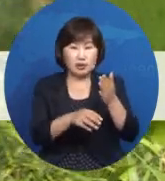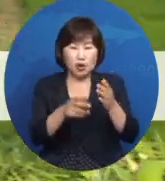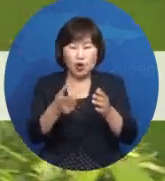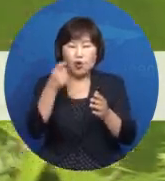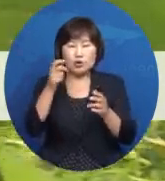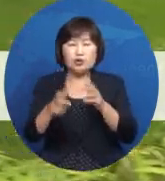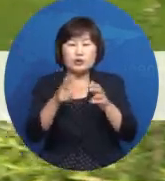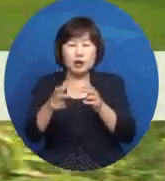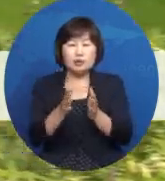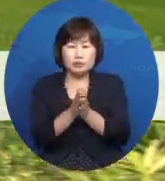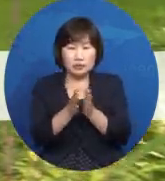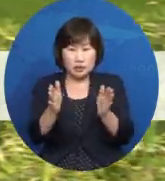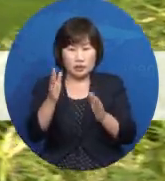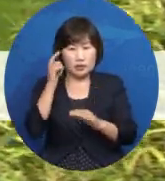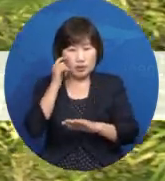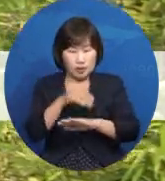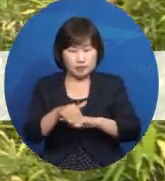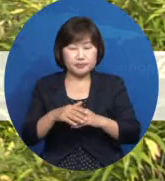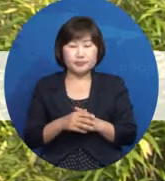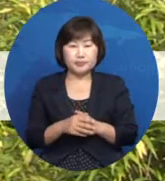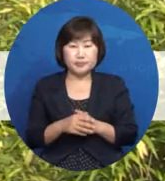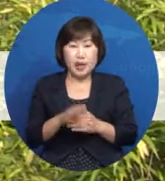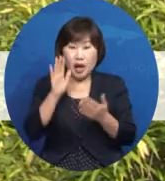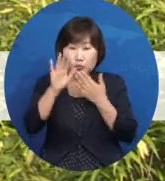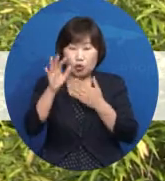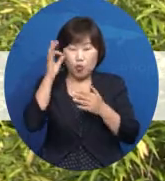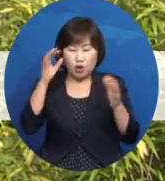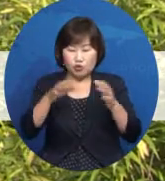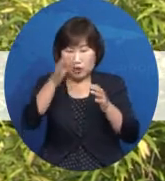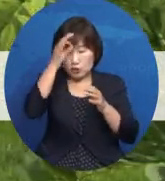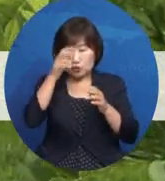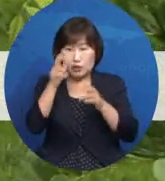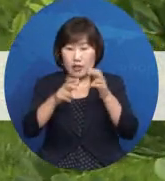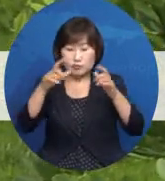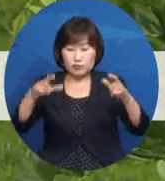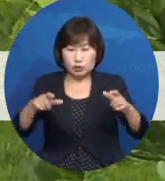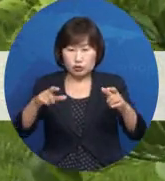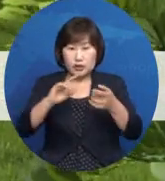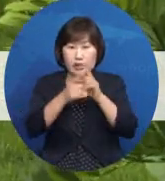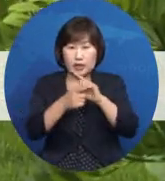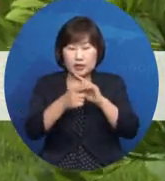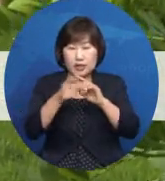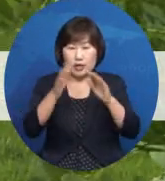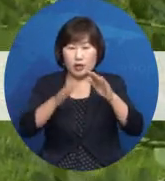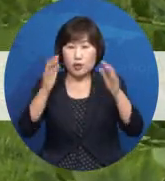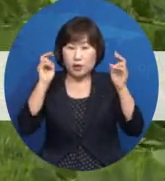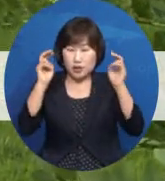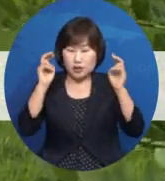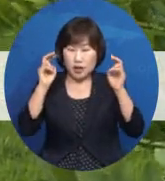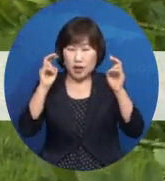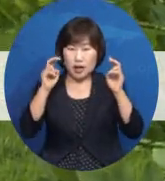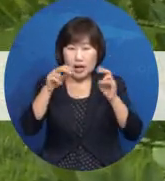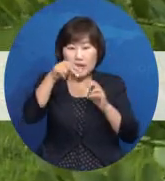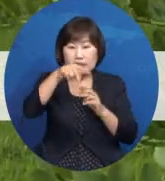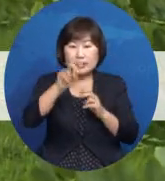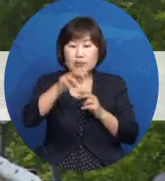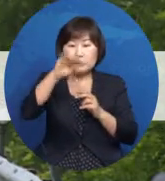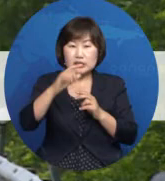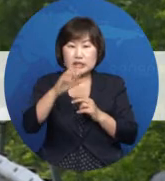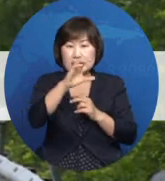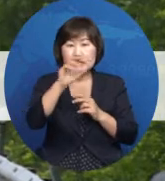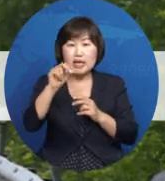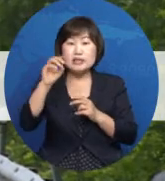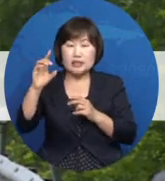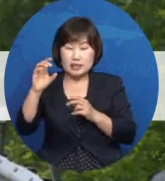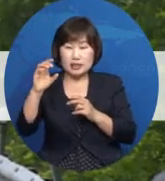사업이 재개될 전망입니다. 앞으로 포항 융합기술산업지구는 대체 개발 사업 시행자인 주식회사 삼진